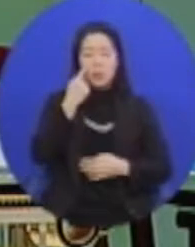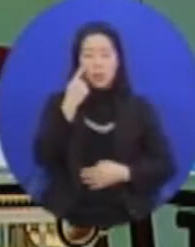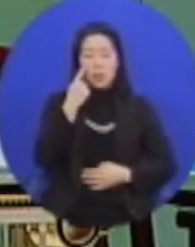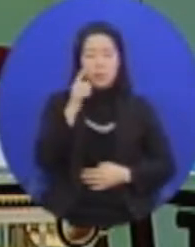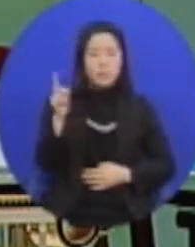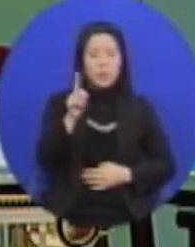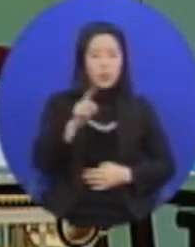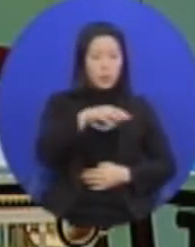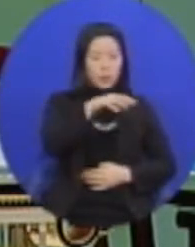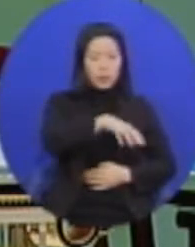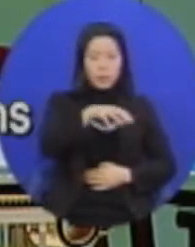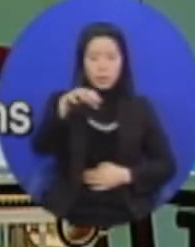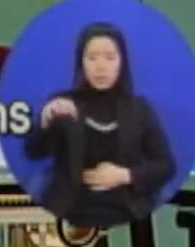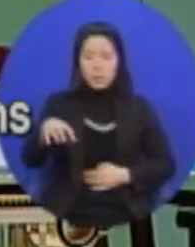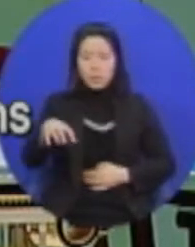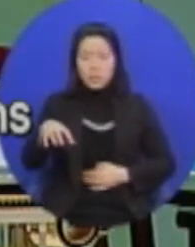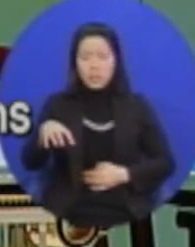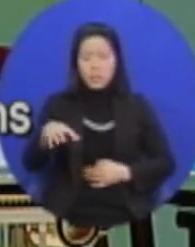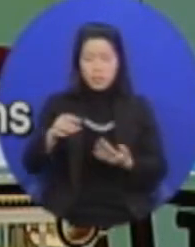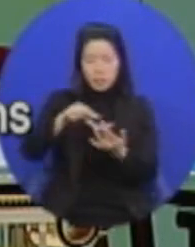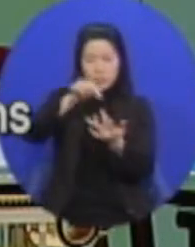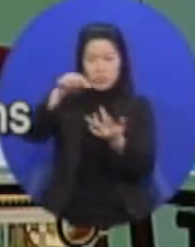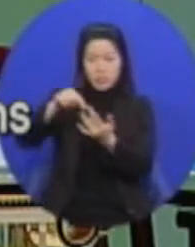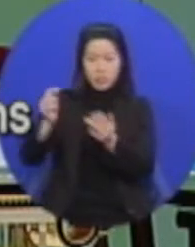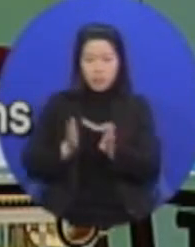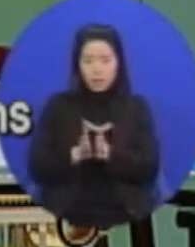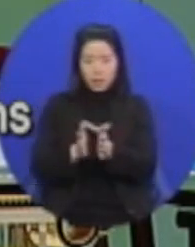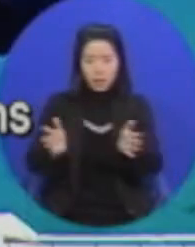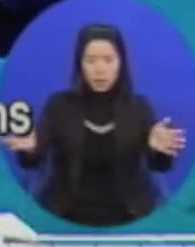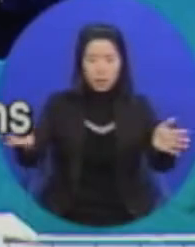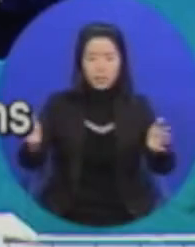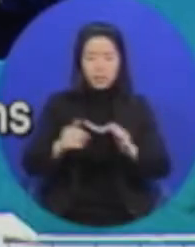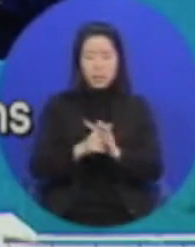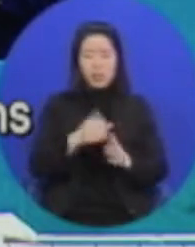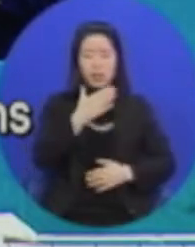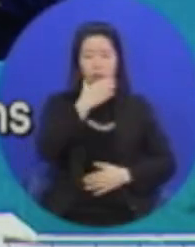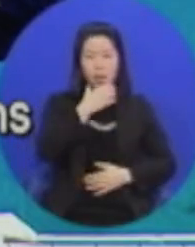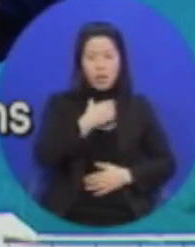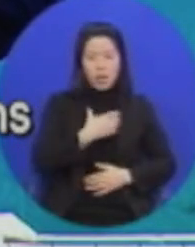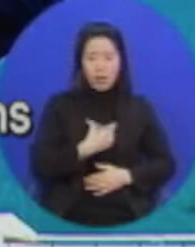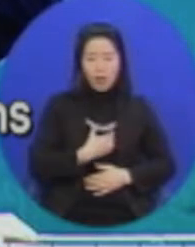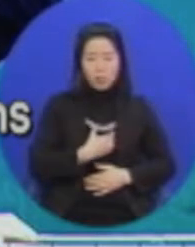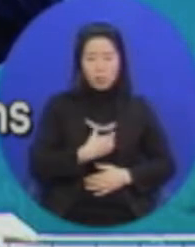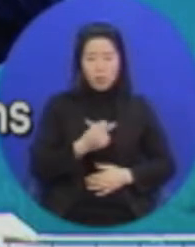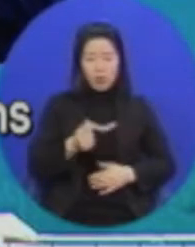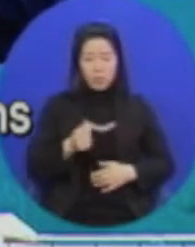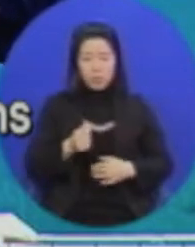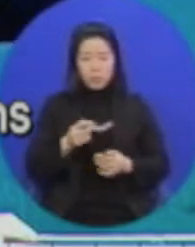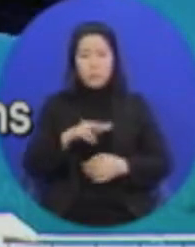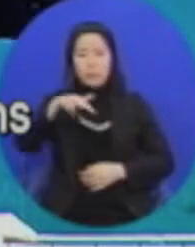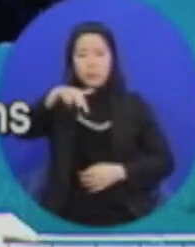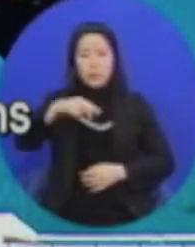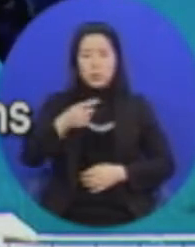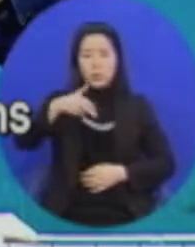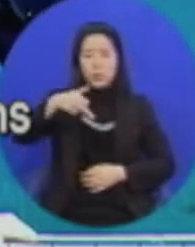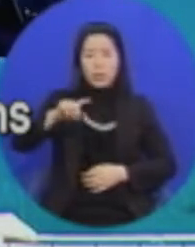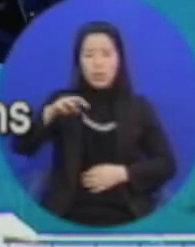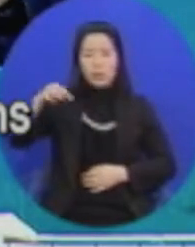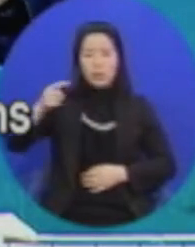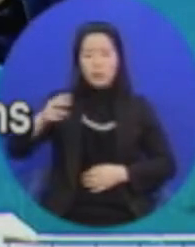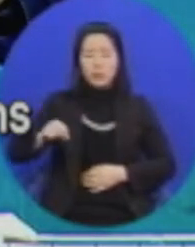택하여 갈라질 때 아브라함의 조카 롯은 소 활 당 기름지고 물도 많은 그 땅으로